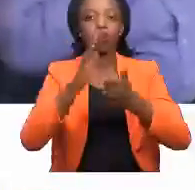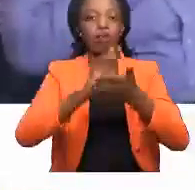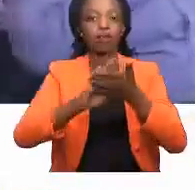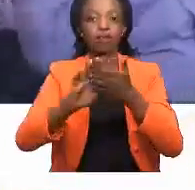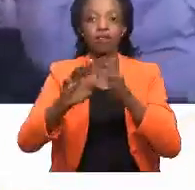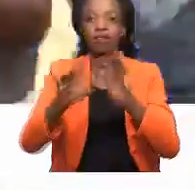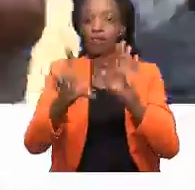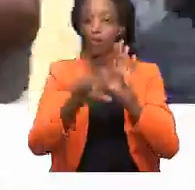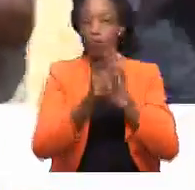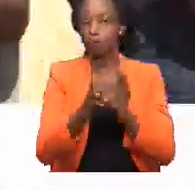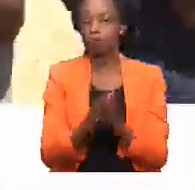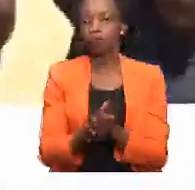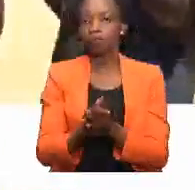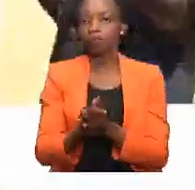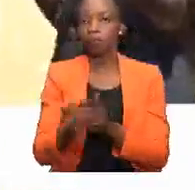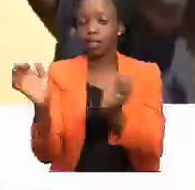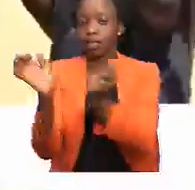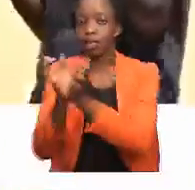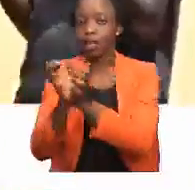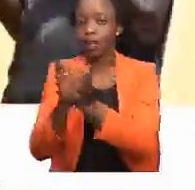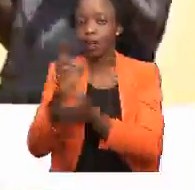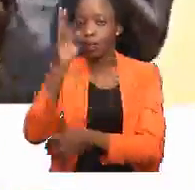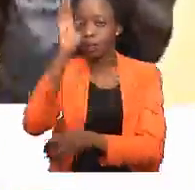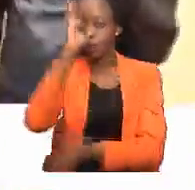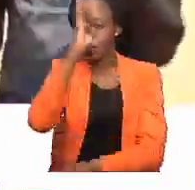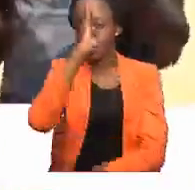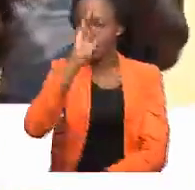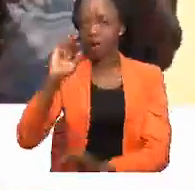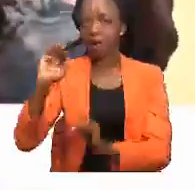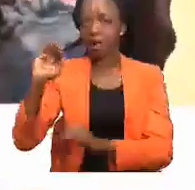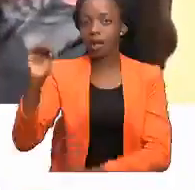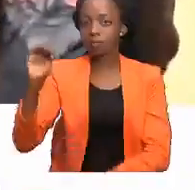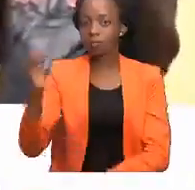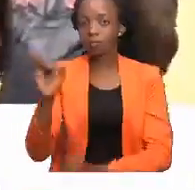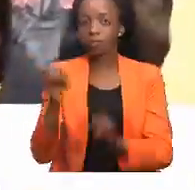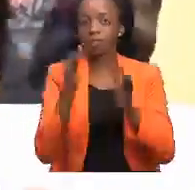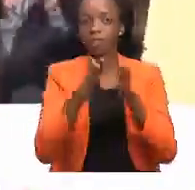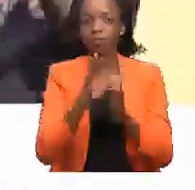majengo ya gereza la Bungoma, nikiripotia TV 47, mimi ni Wanjie Sostin.